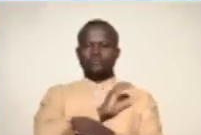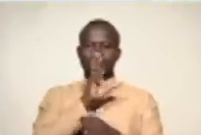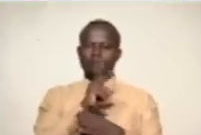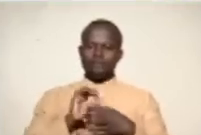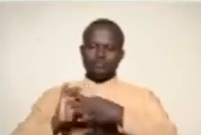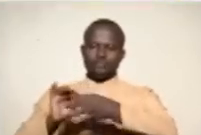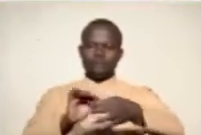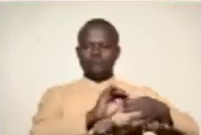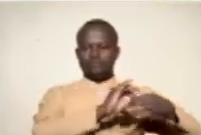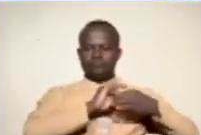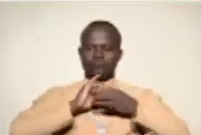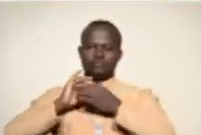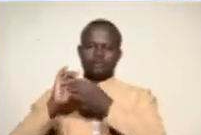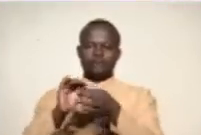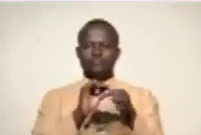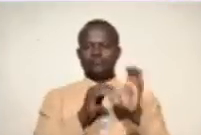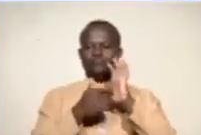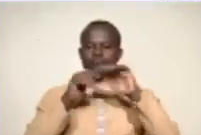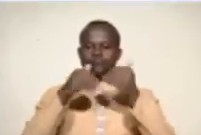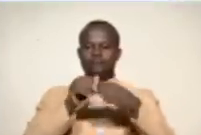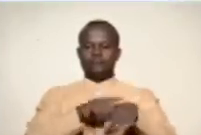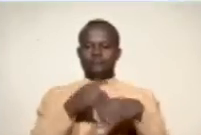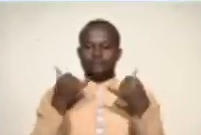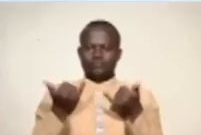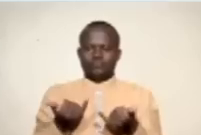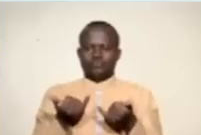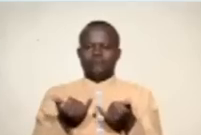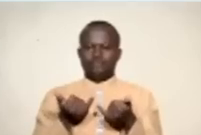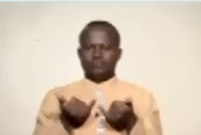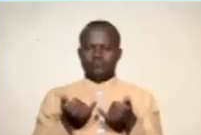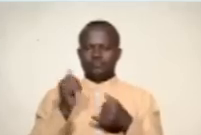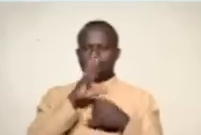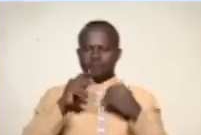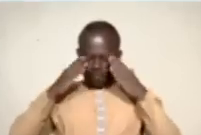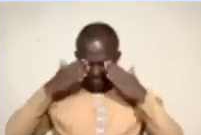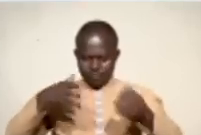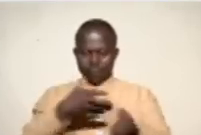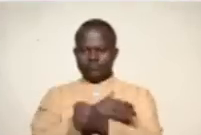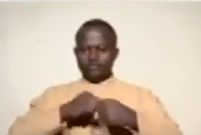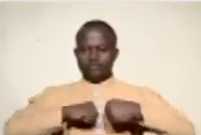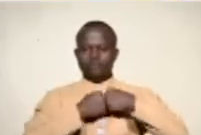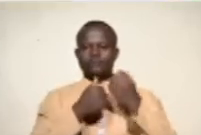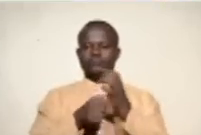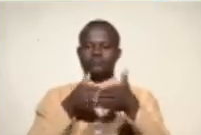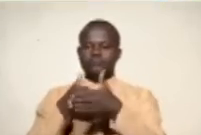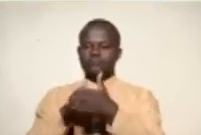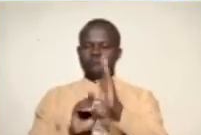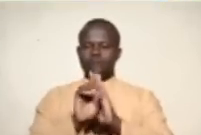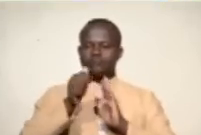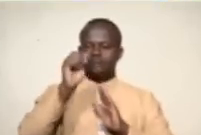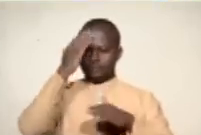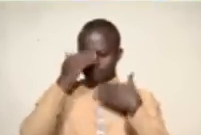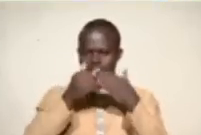wa Afrika yunze ubumwe yagaragaje ko igihe kigeze ngo Afrika ishyire imbaraga mu guhangana n'ibibazo bibangamiye iterambere ryayo kugira